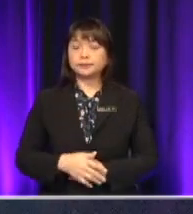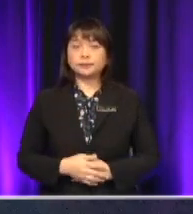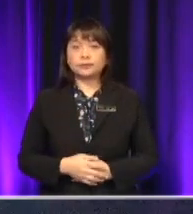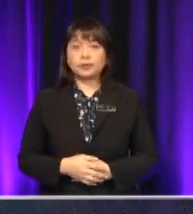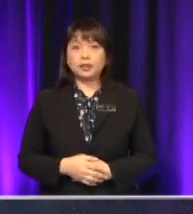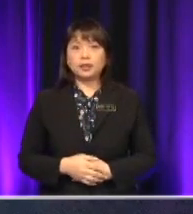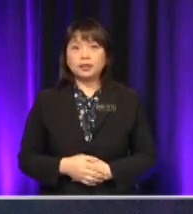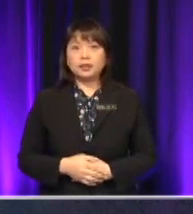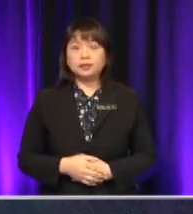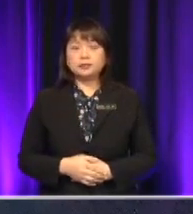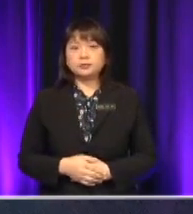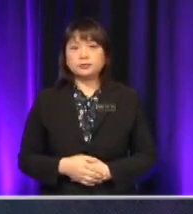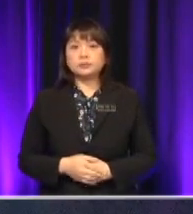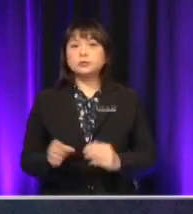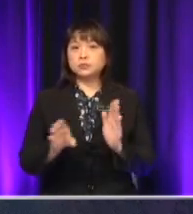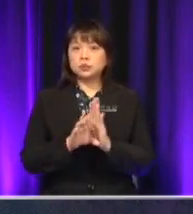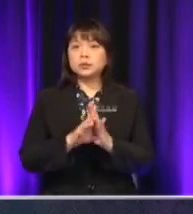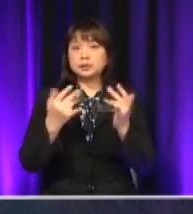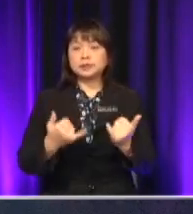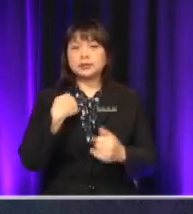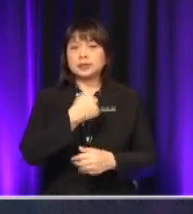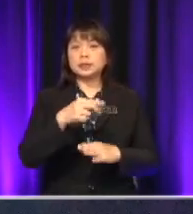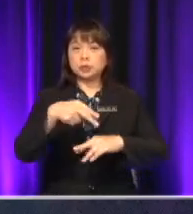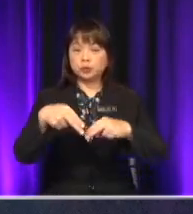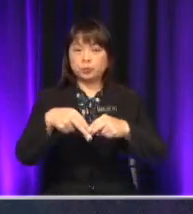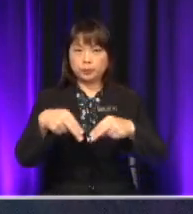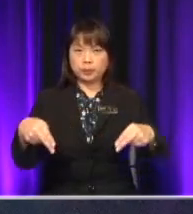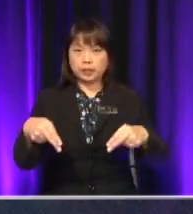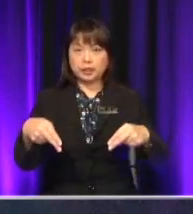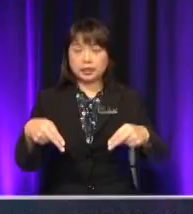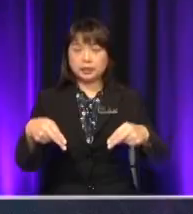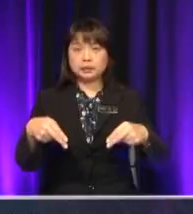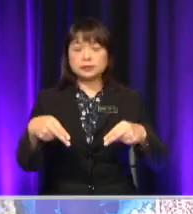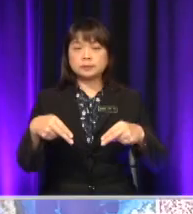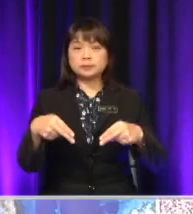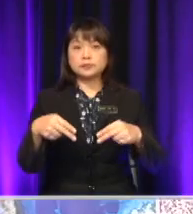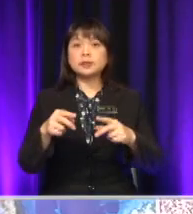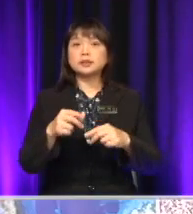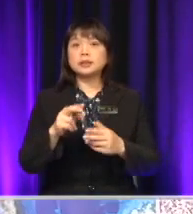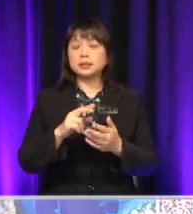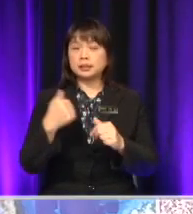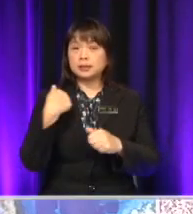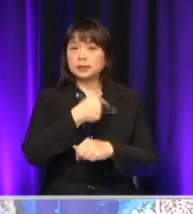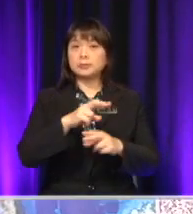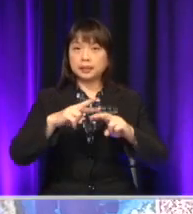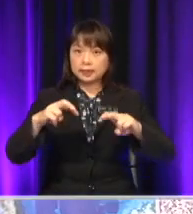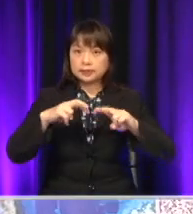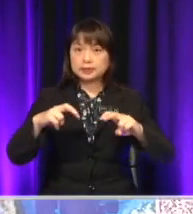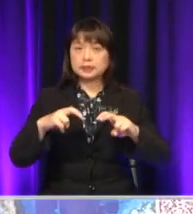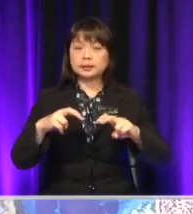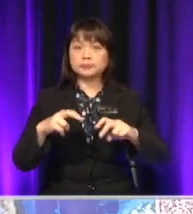sini kita ubah panjang benang. Panjang ladung ni lah sekali dengan bandul ni sekali lah kita akan buat. Okey.